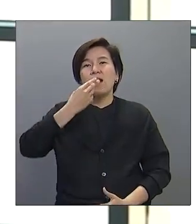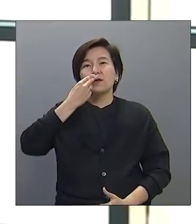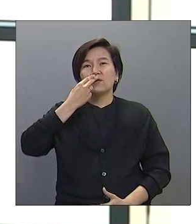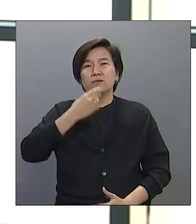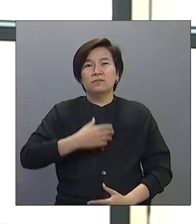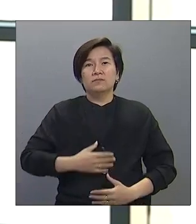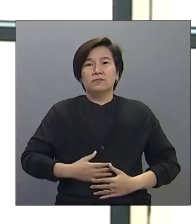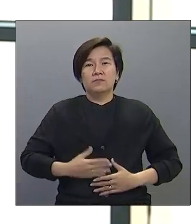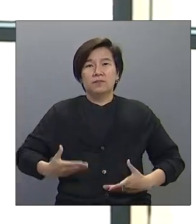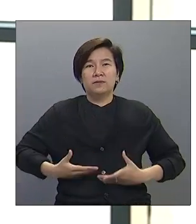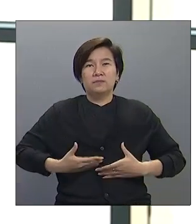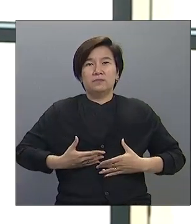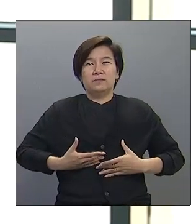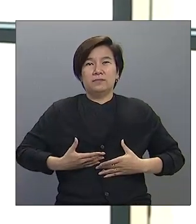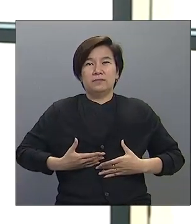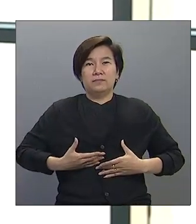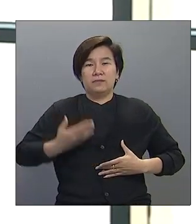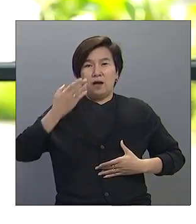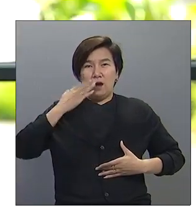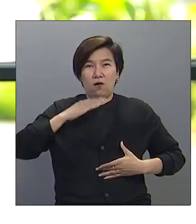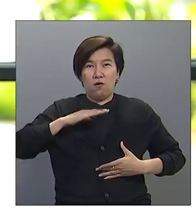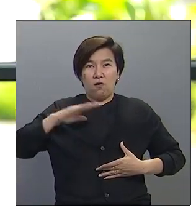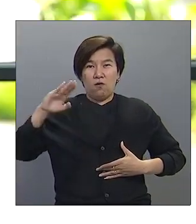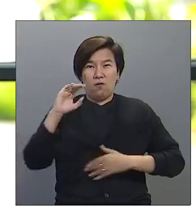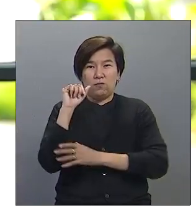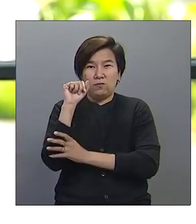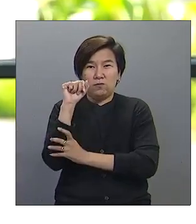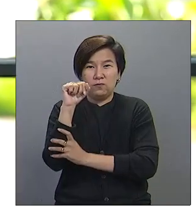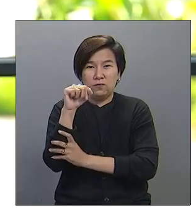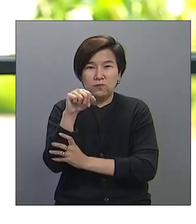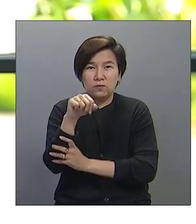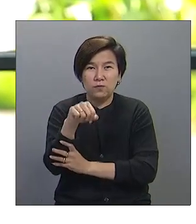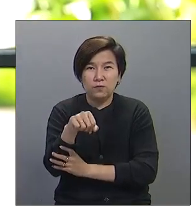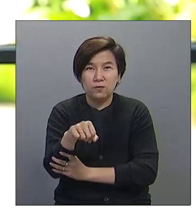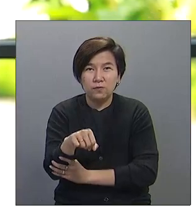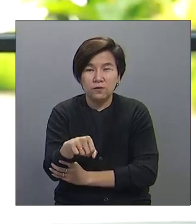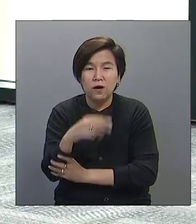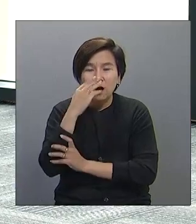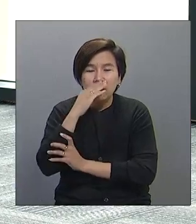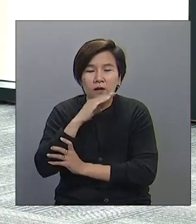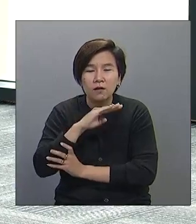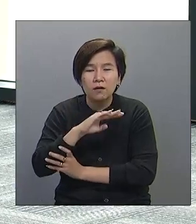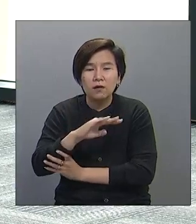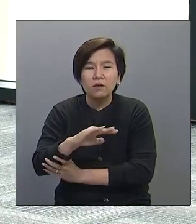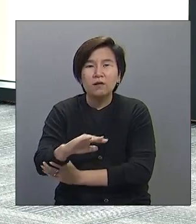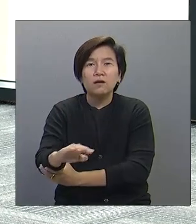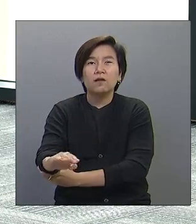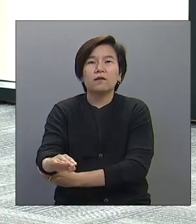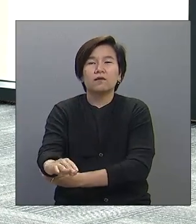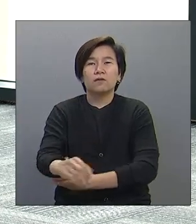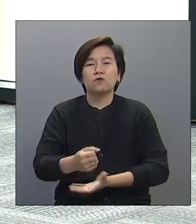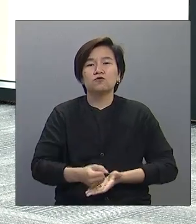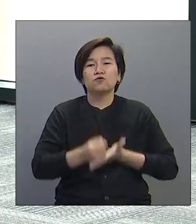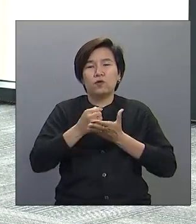ขึ้นค่ะหายใจออกค่ะพับตัวลงสบายๆพร้อมลมหายใจออกจะช่วยให้กล้ามเนื้อของเราคลายตัว